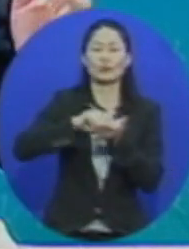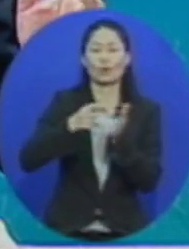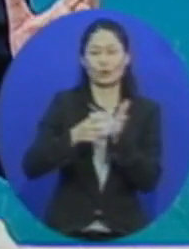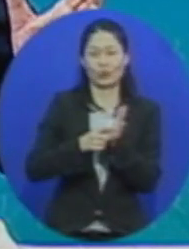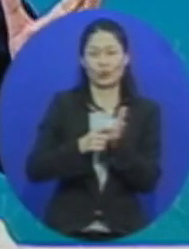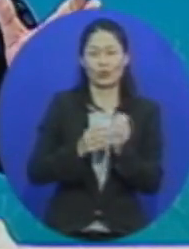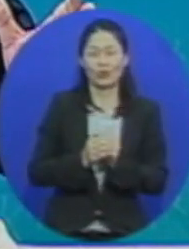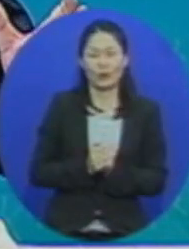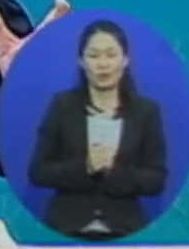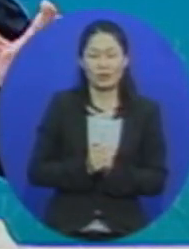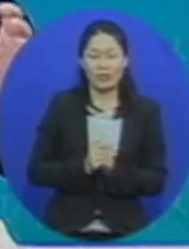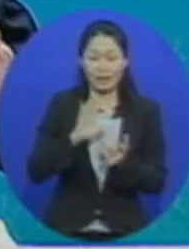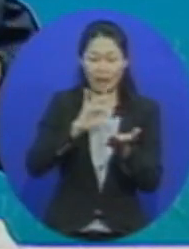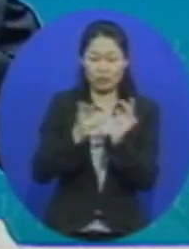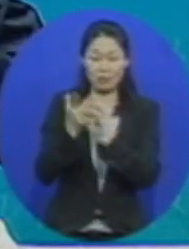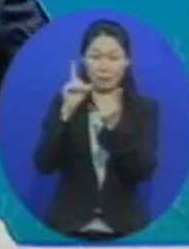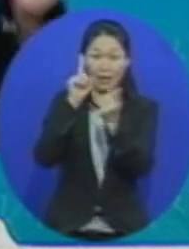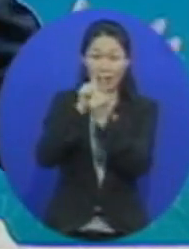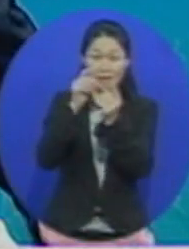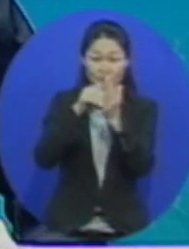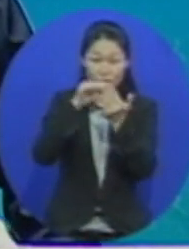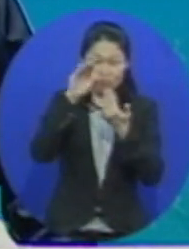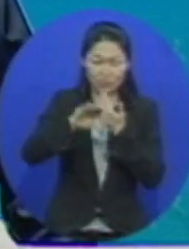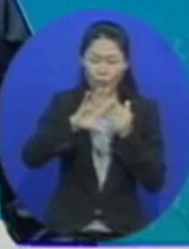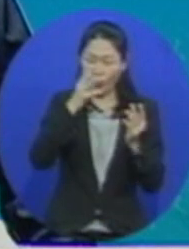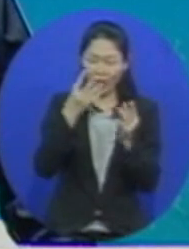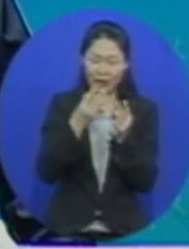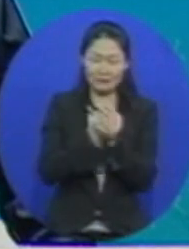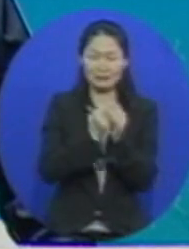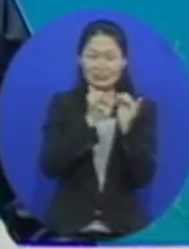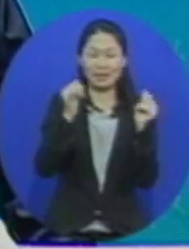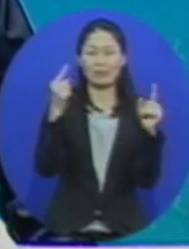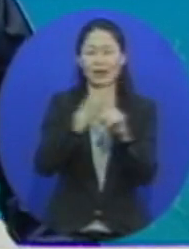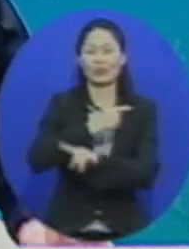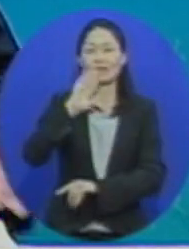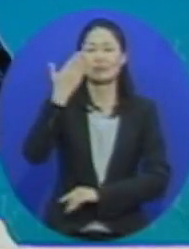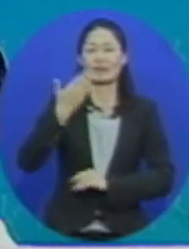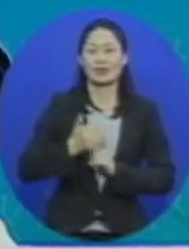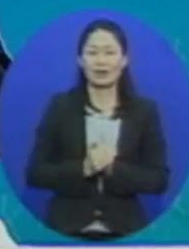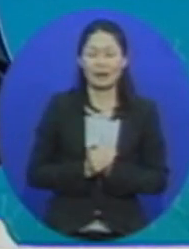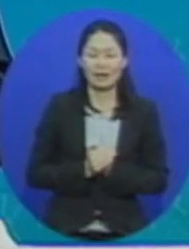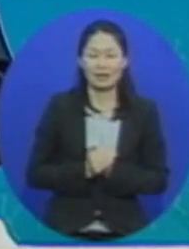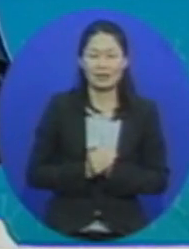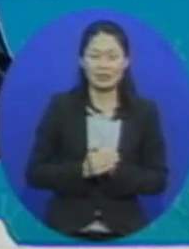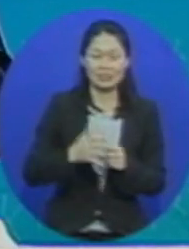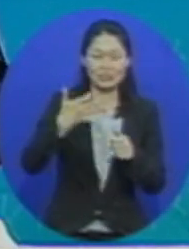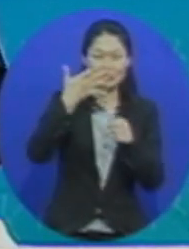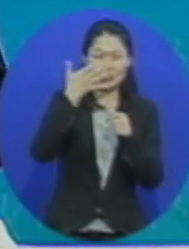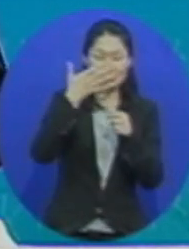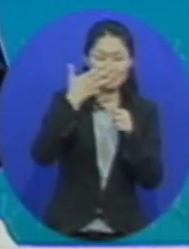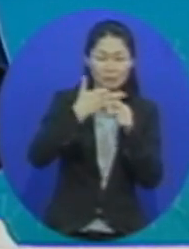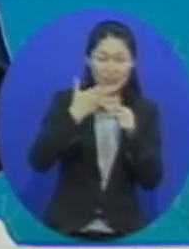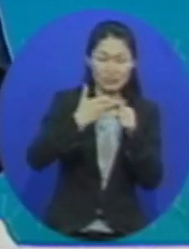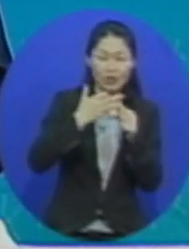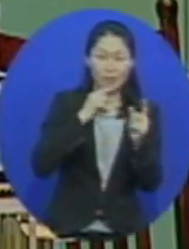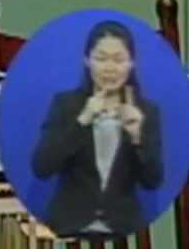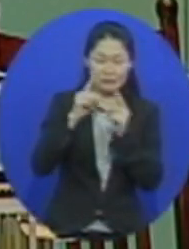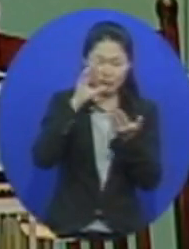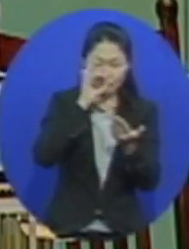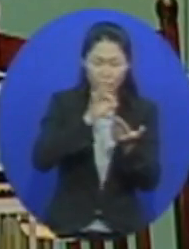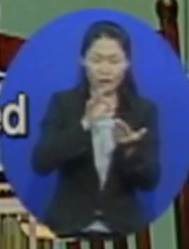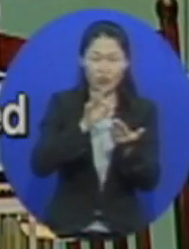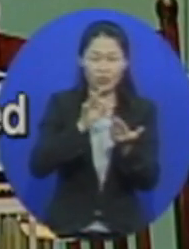이준이 만나고 나면 사람이 완전히 달라집니다 19절 말씀 에 18절 말씀에 보면